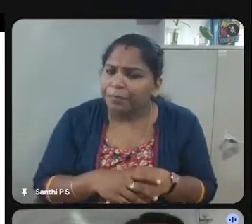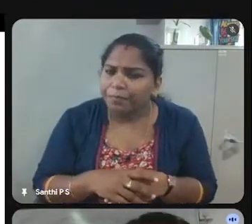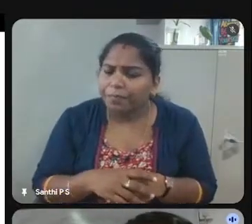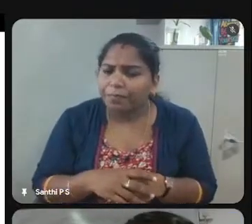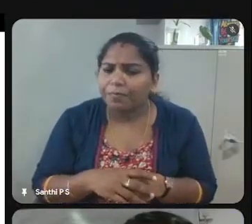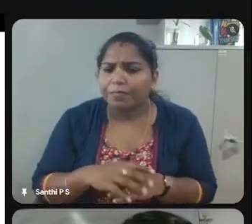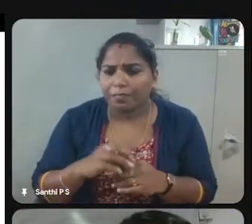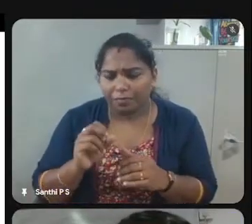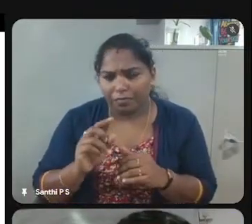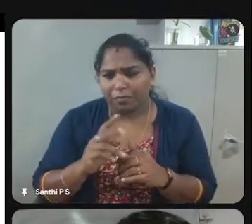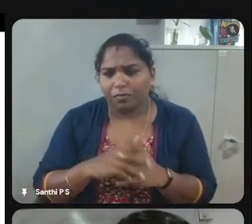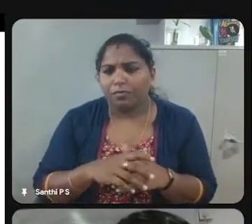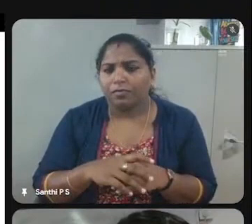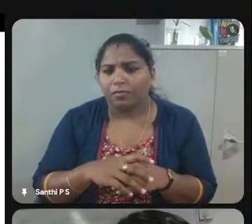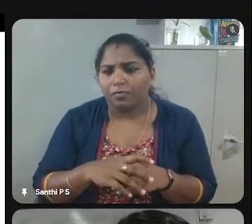ഓക്കെ.